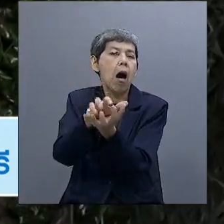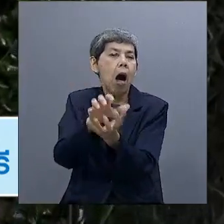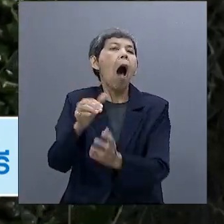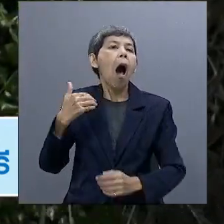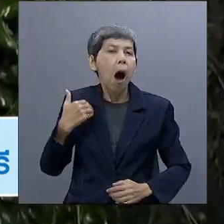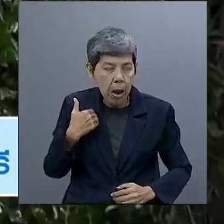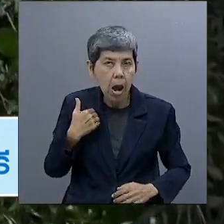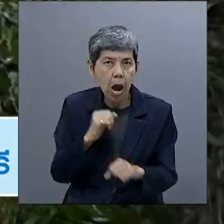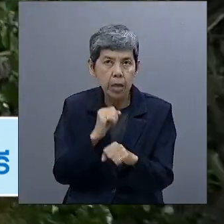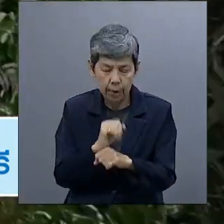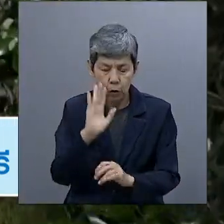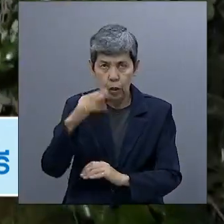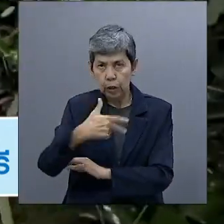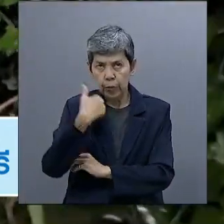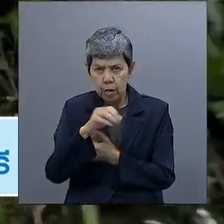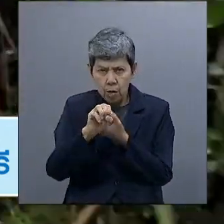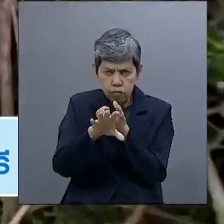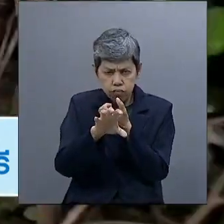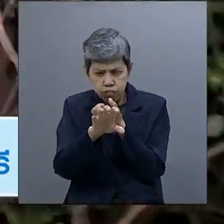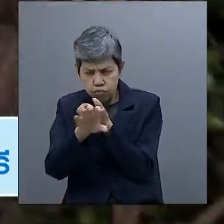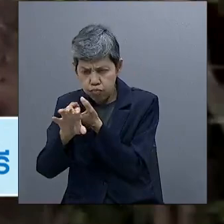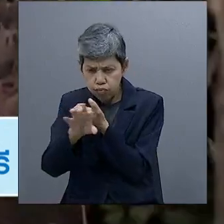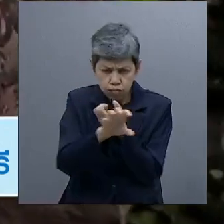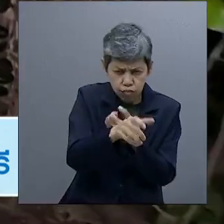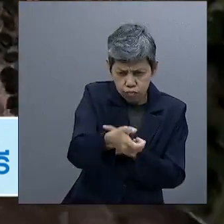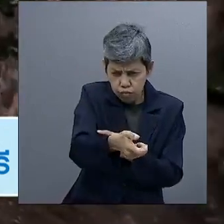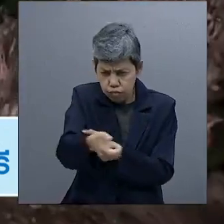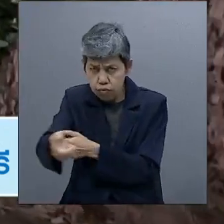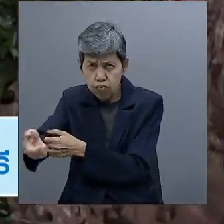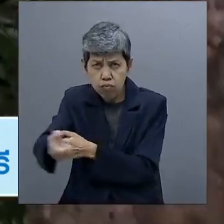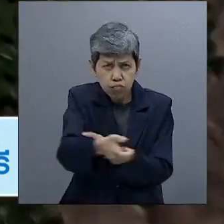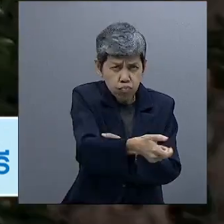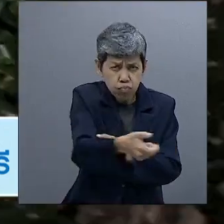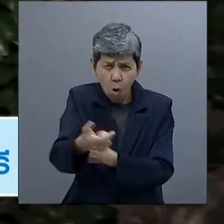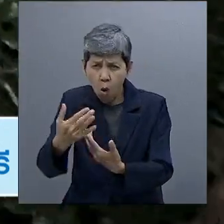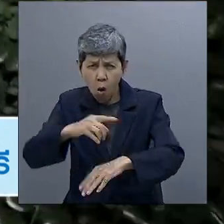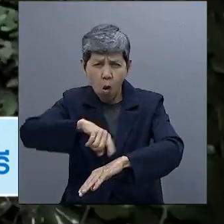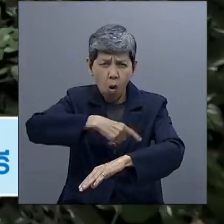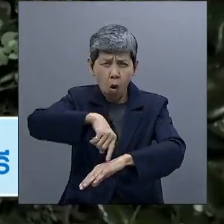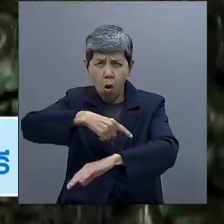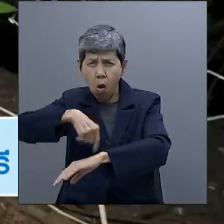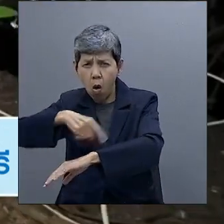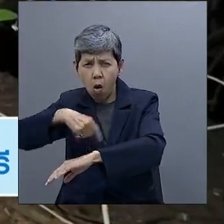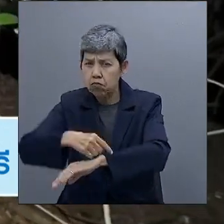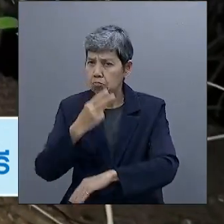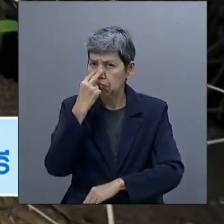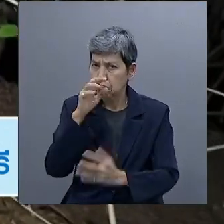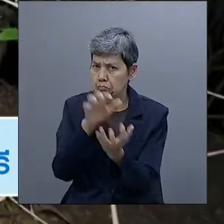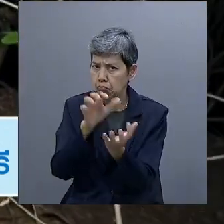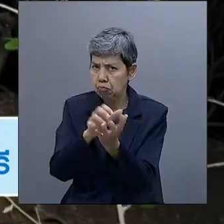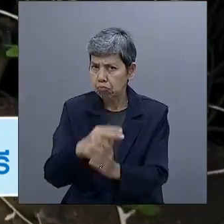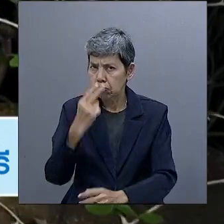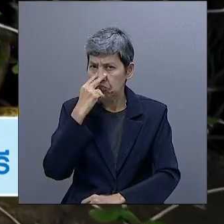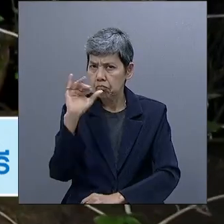วผู้สื่อข่าวของเราก็เลยส่องไฟสำรวจบริเวณผิวน้ำอยู่นานพอสมควรเลยนะคะแต่ก็ยังไม่เห็นวี่แววของจ